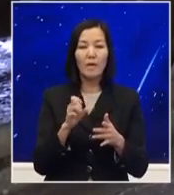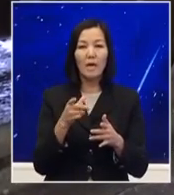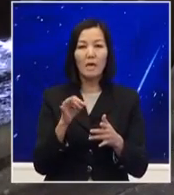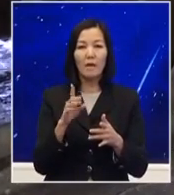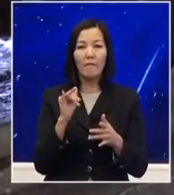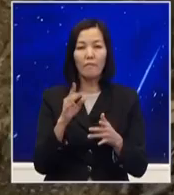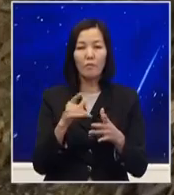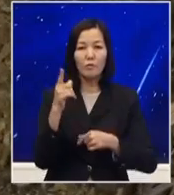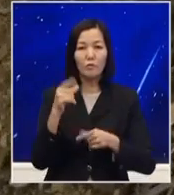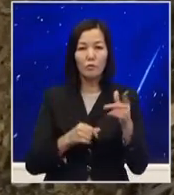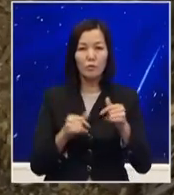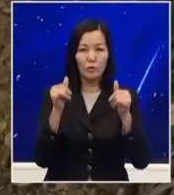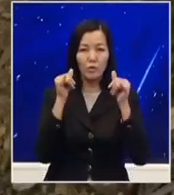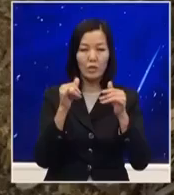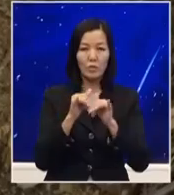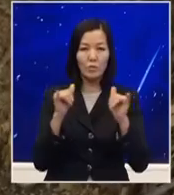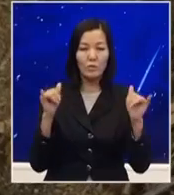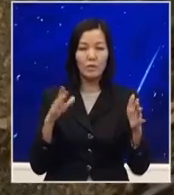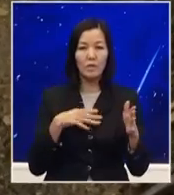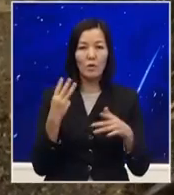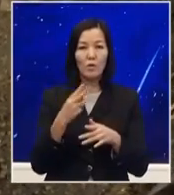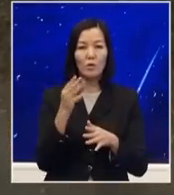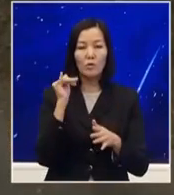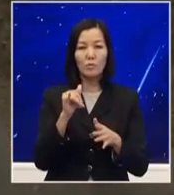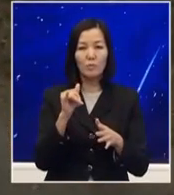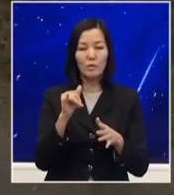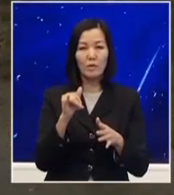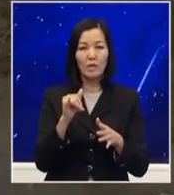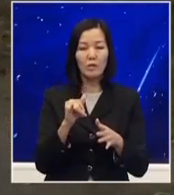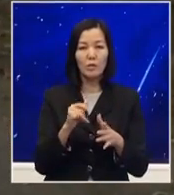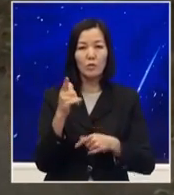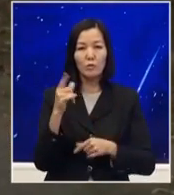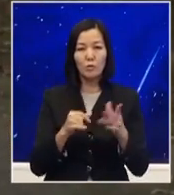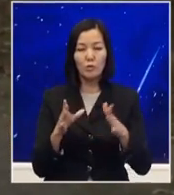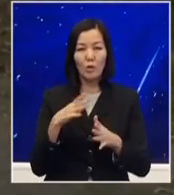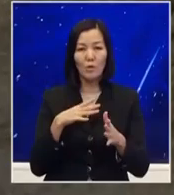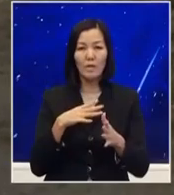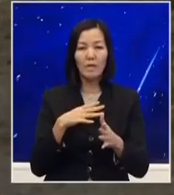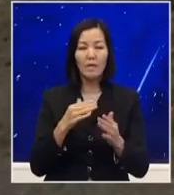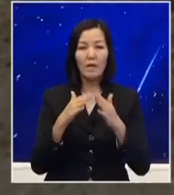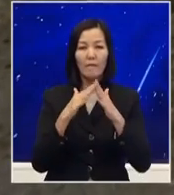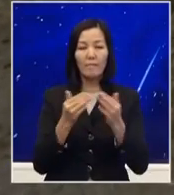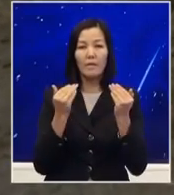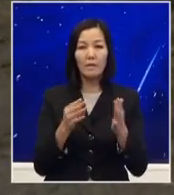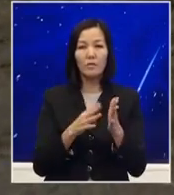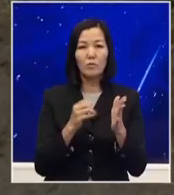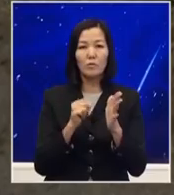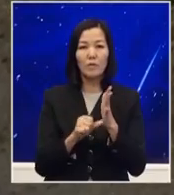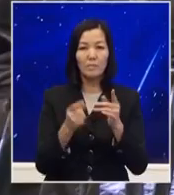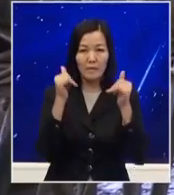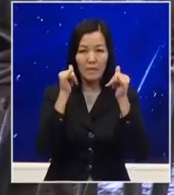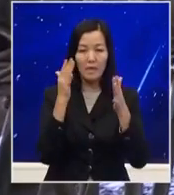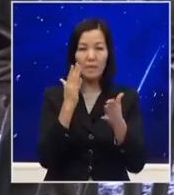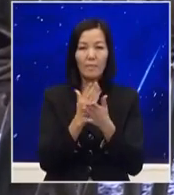серіктестігі. Сүтті сиыр өсіреді. Жыл басынан бері 33813 тонна сүт сауылған. Фермада қазіргі уақытта 960 ірі қара